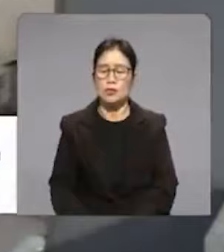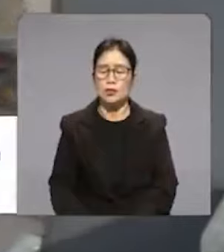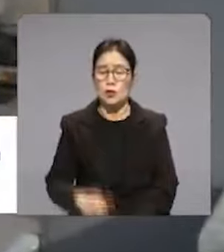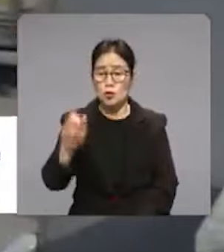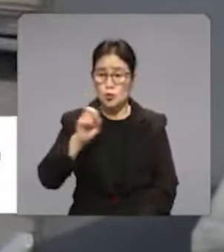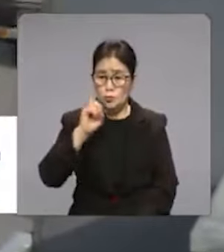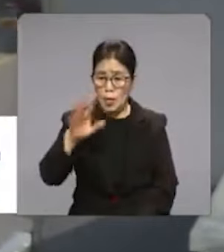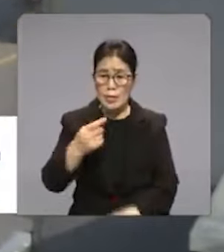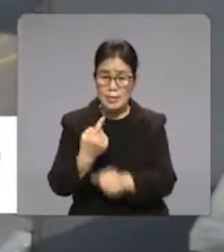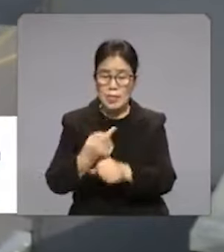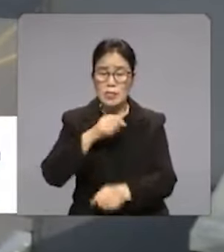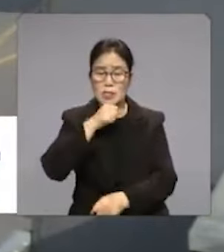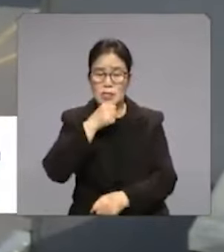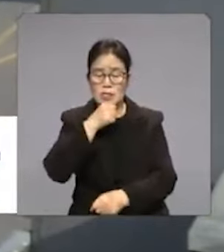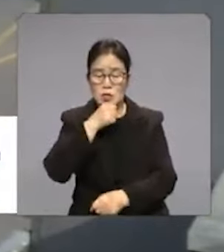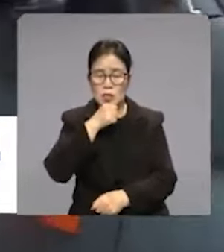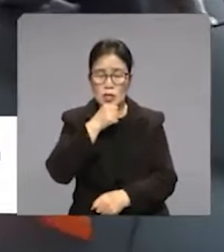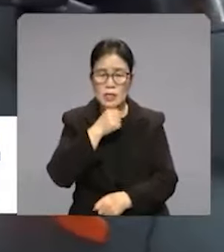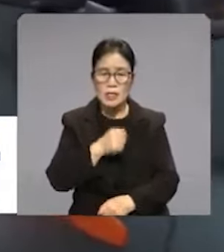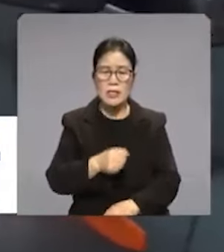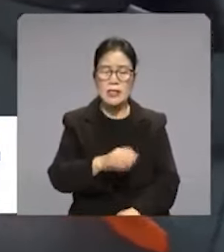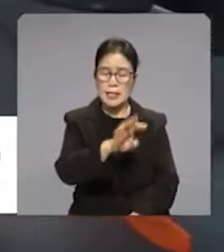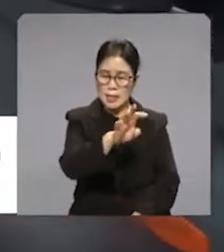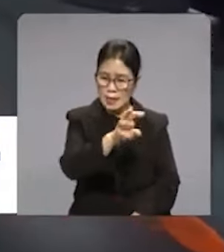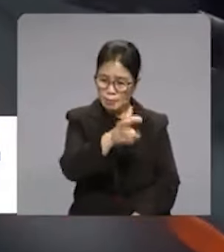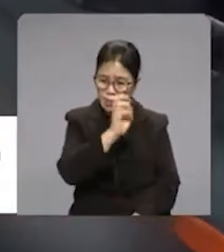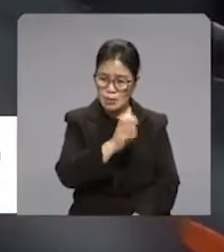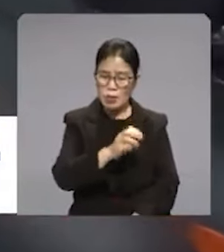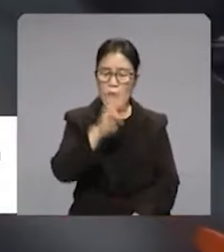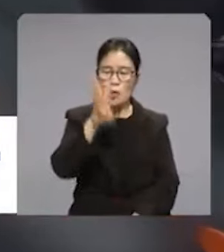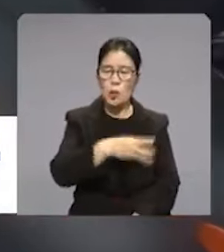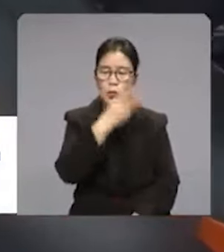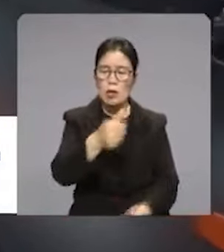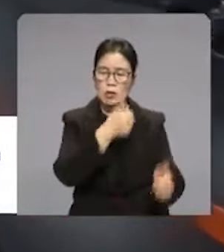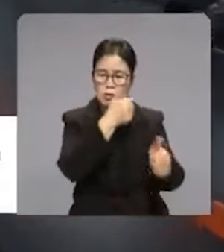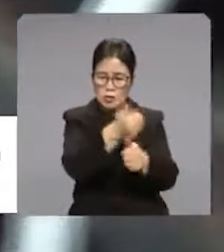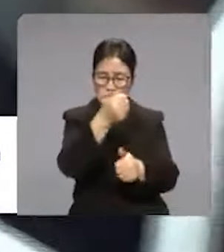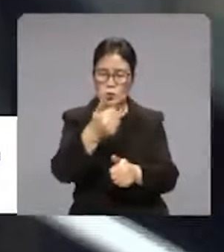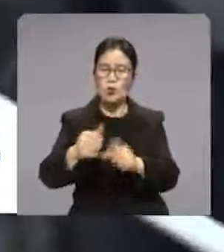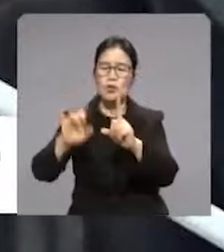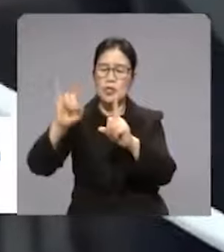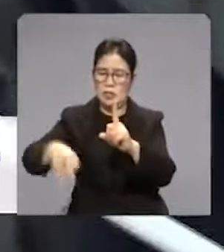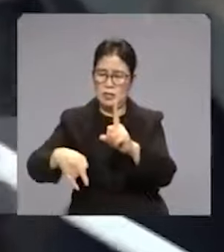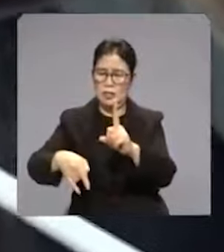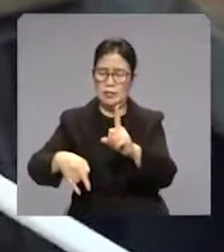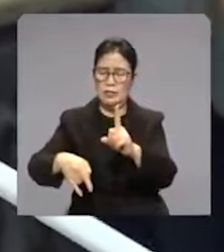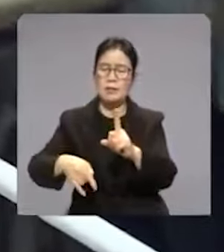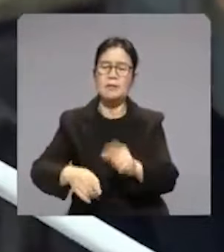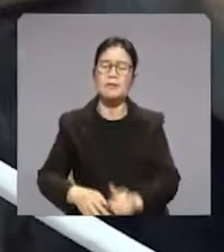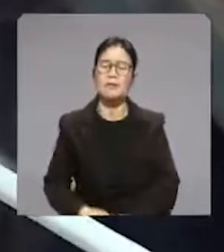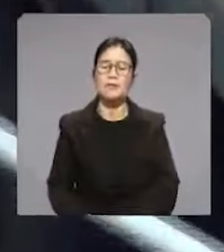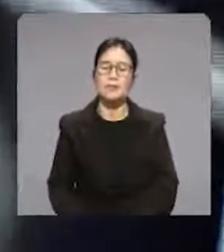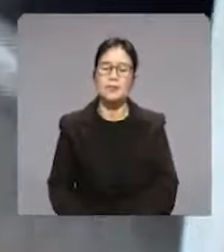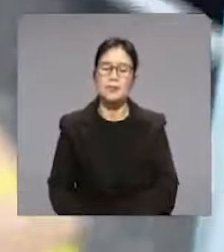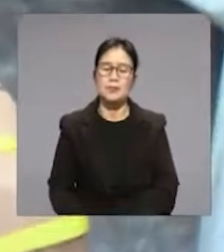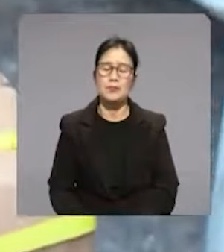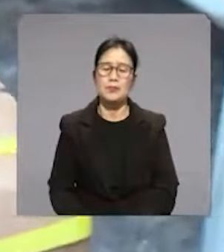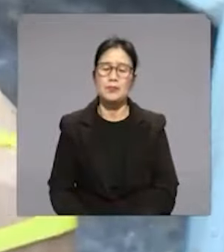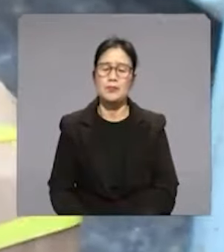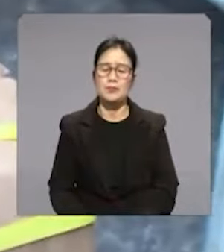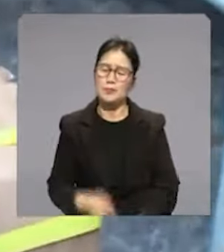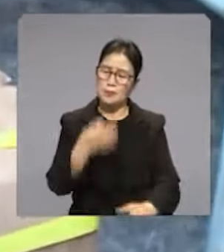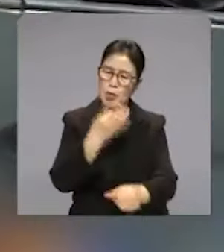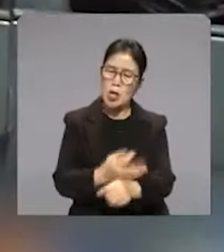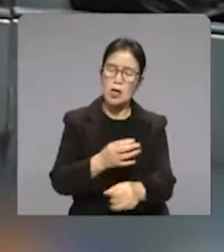작년 실적에서 전통의 강자 이마트와 롯데쇼핑을 제치고 유통업계 1위에 올라섰습니다.